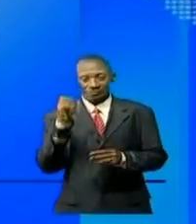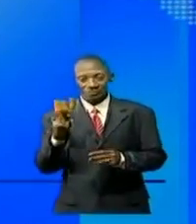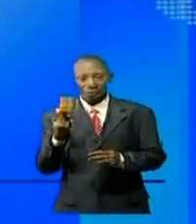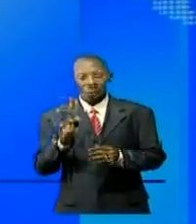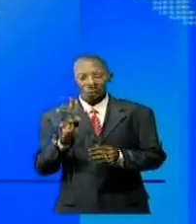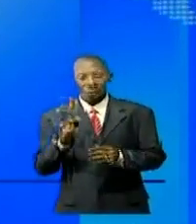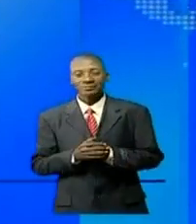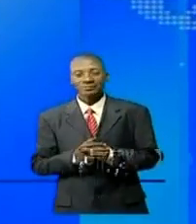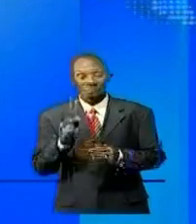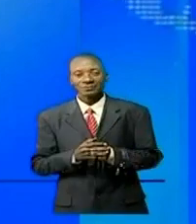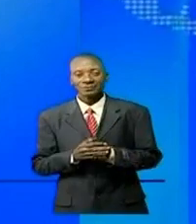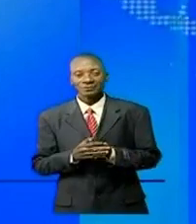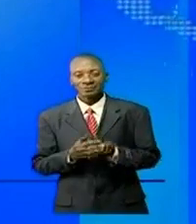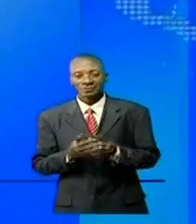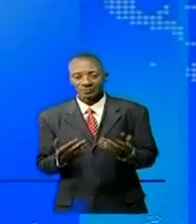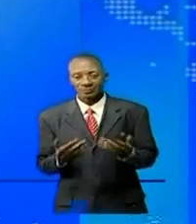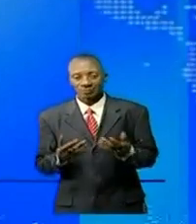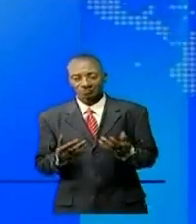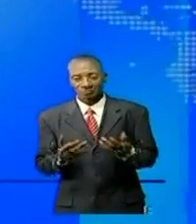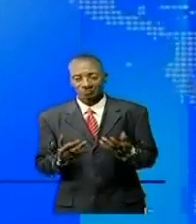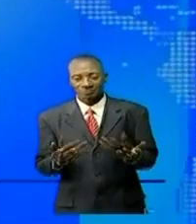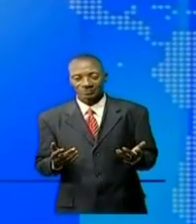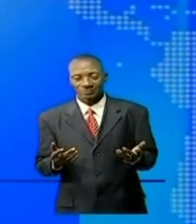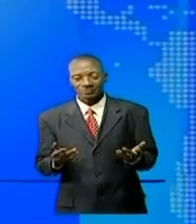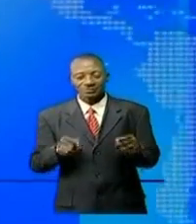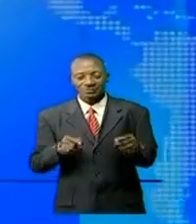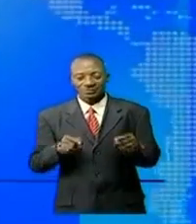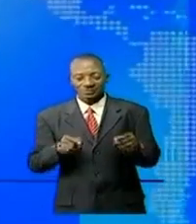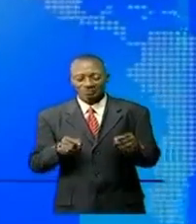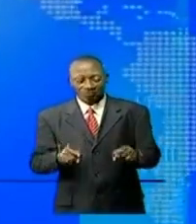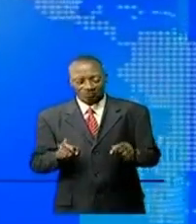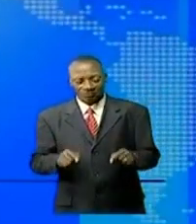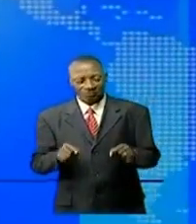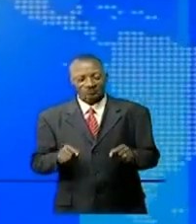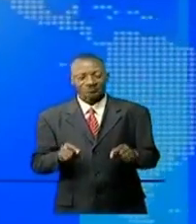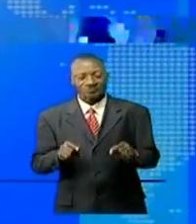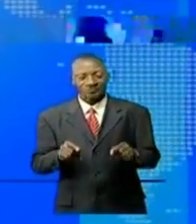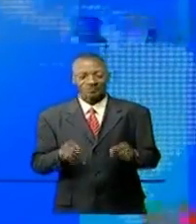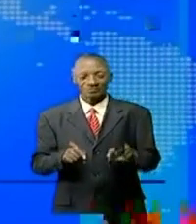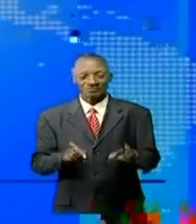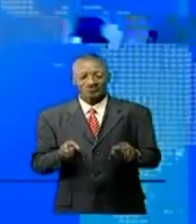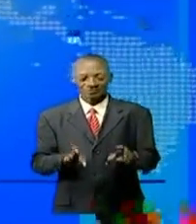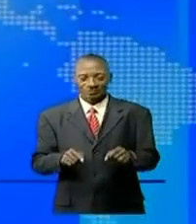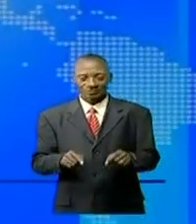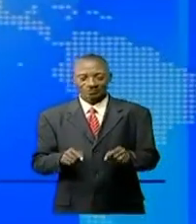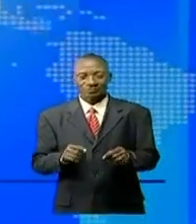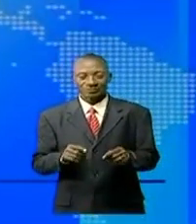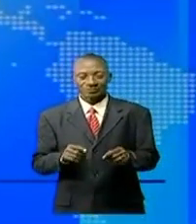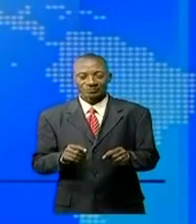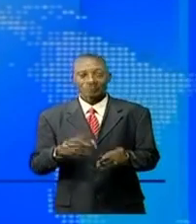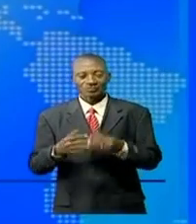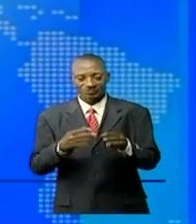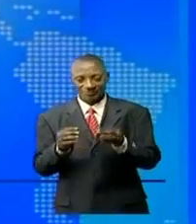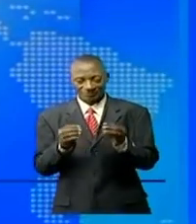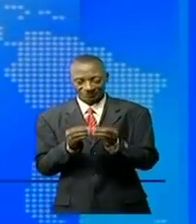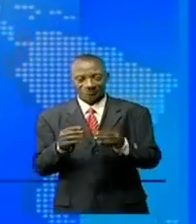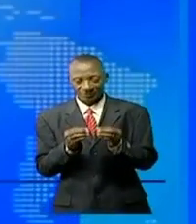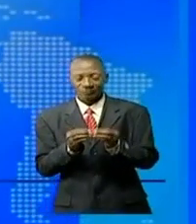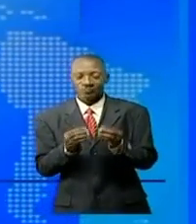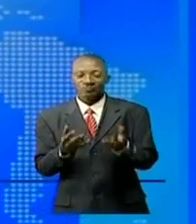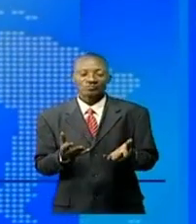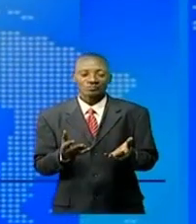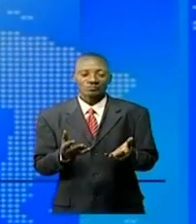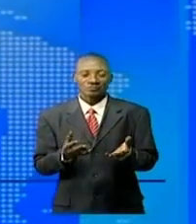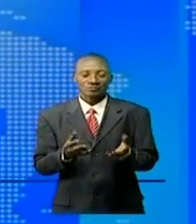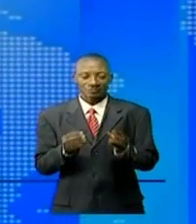réduit à la baisse selon les autorités. Il fait à 8 blessés et 1 mort. Voilà tout pour les titres. D'abord, cette triste nouvelle. La